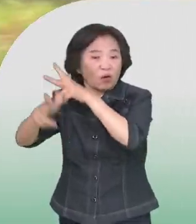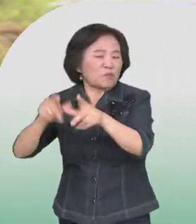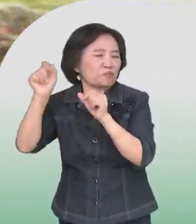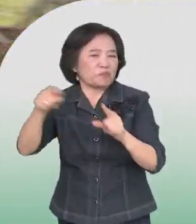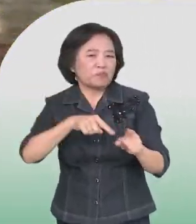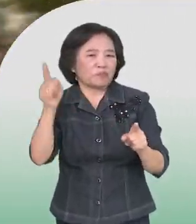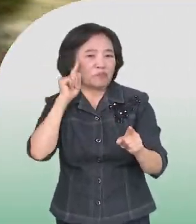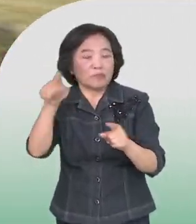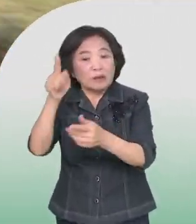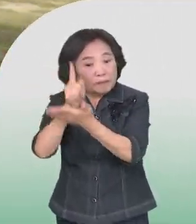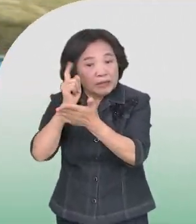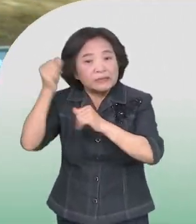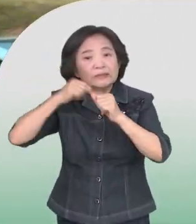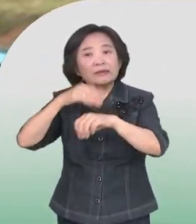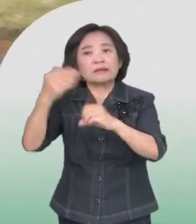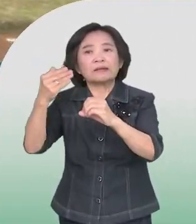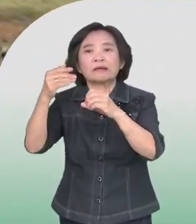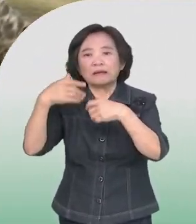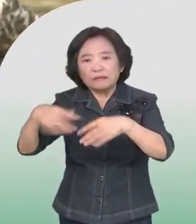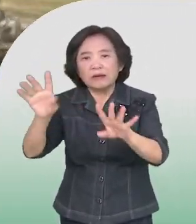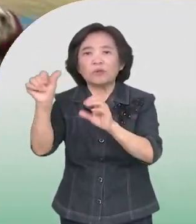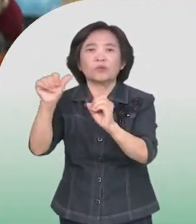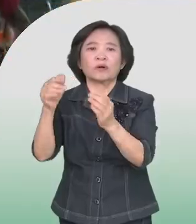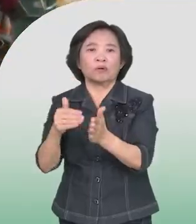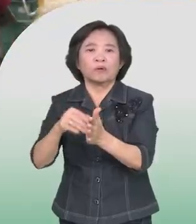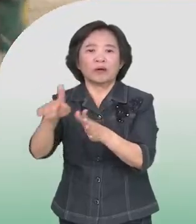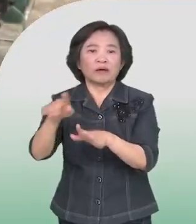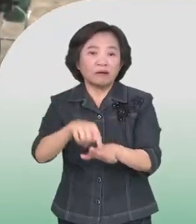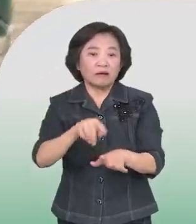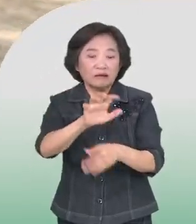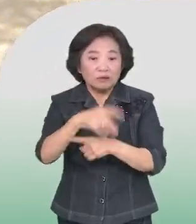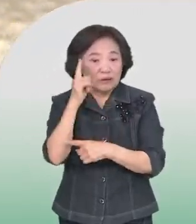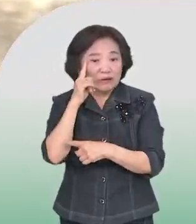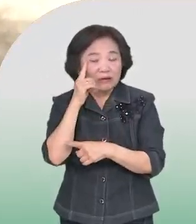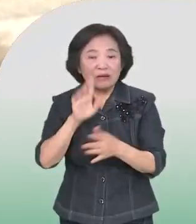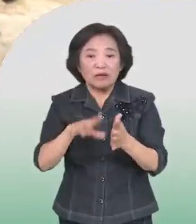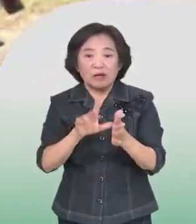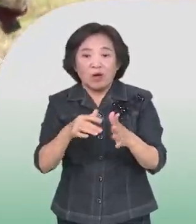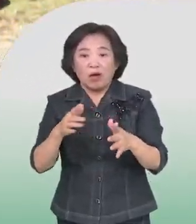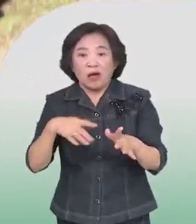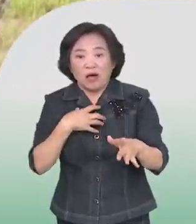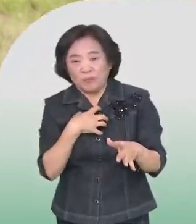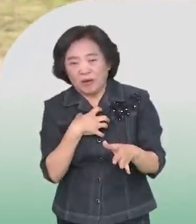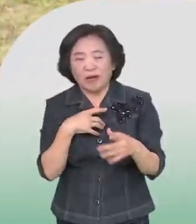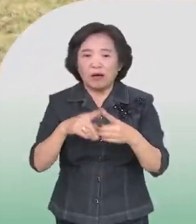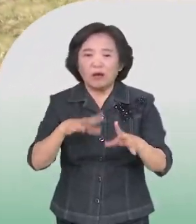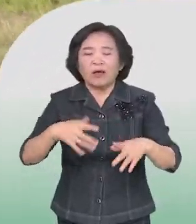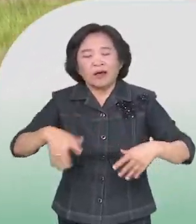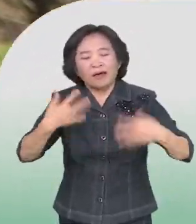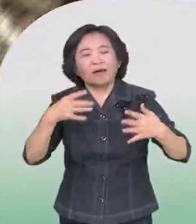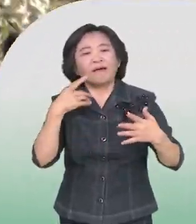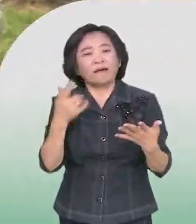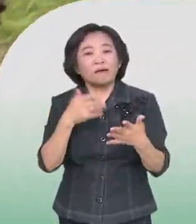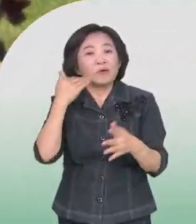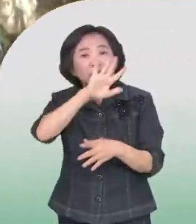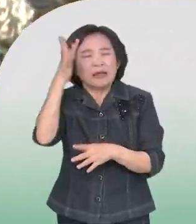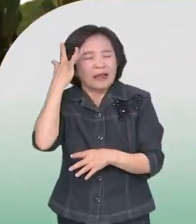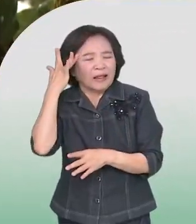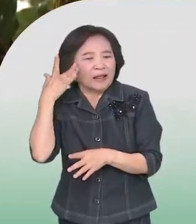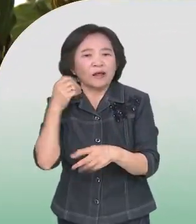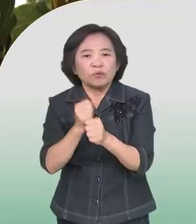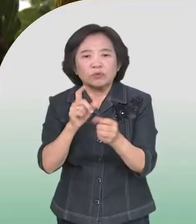日到固定早晨头九点上班，下昼头五点下班，做农会有太阳同少阳，甚至天时停业，会弹性做